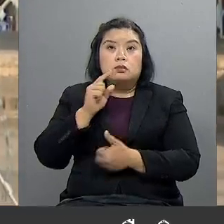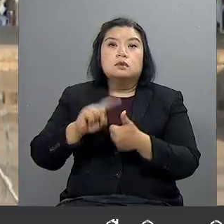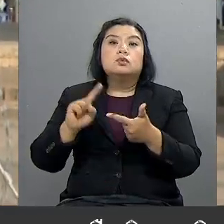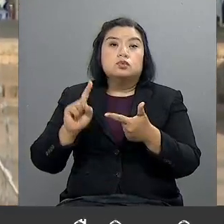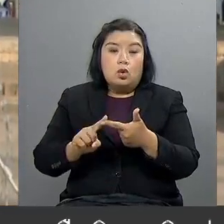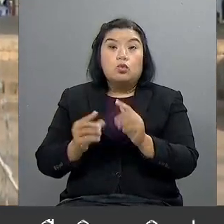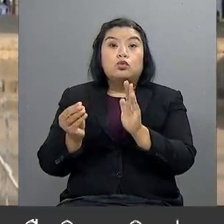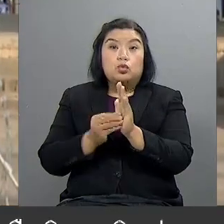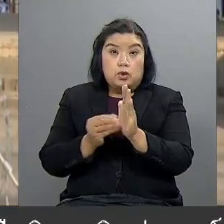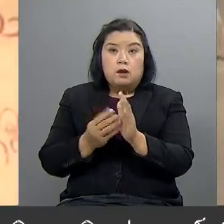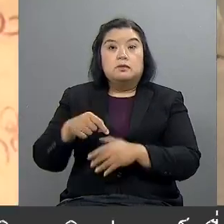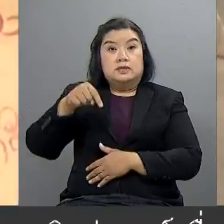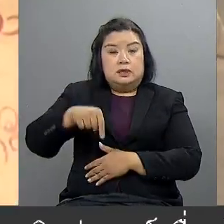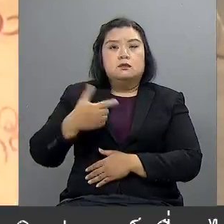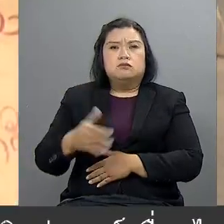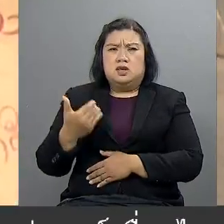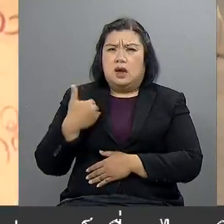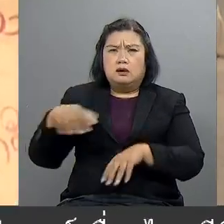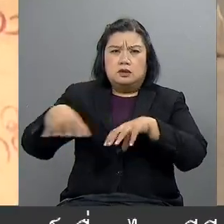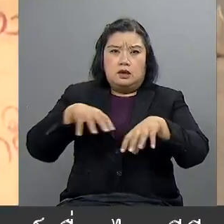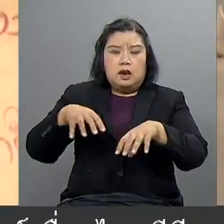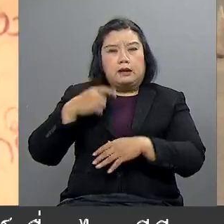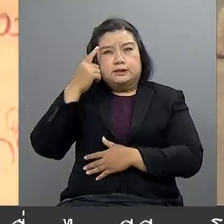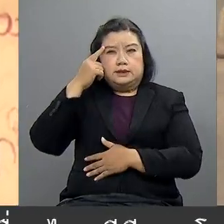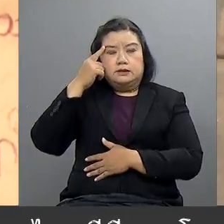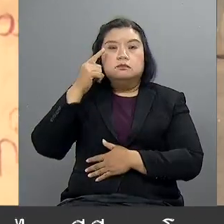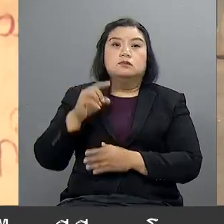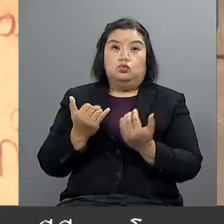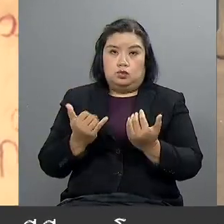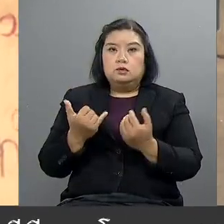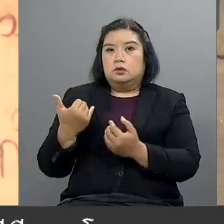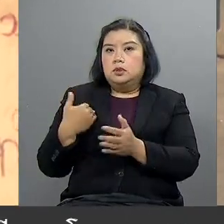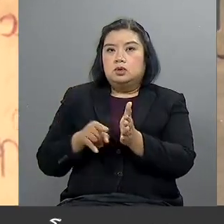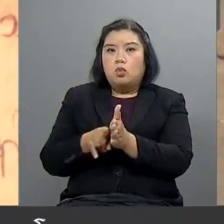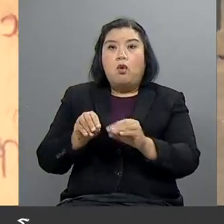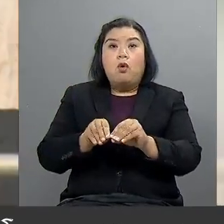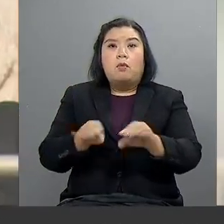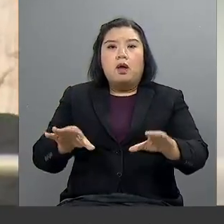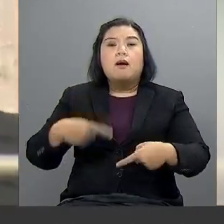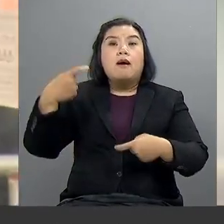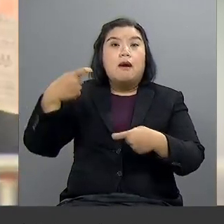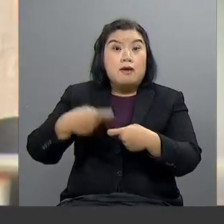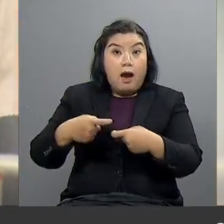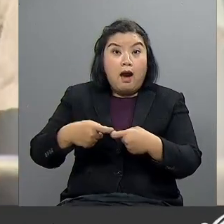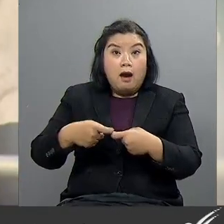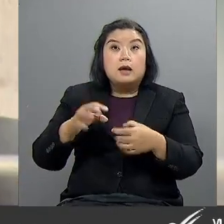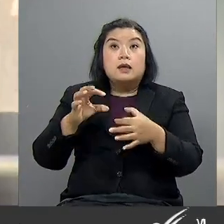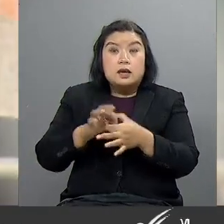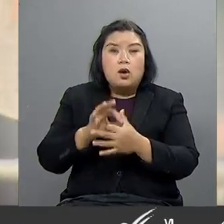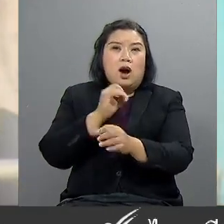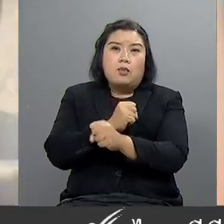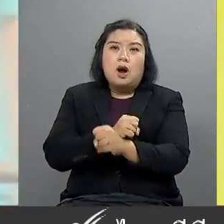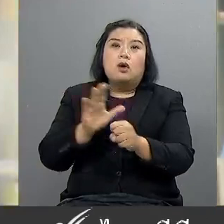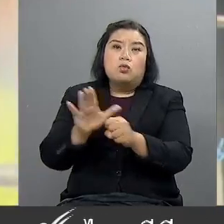ความซับซ้อนในการบริหารจัดการนะครับและยังมีการระบาดของขอบ 19จึงยากต่อการตัดวงจรการระบาดของโคล